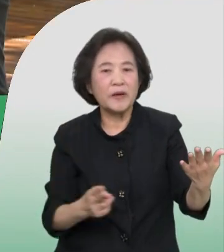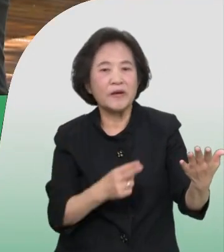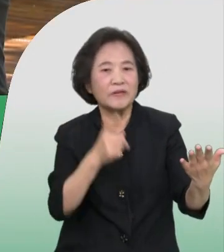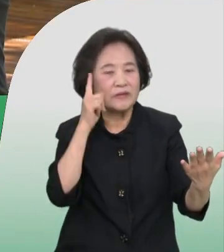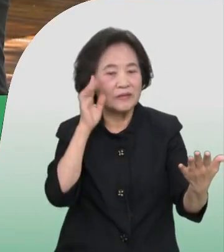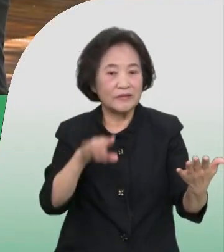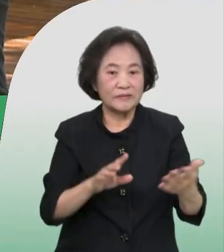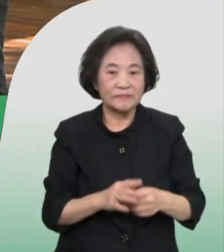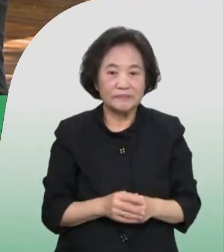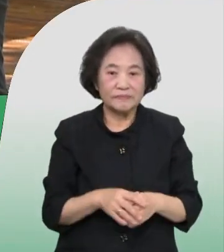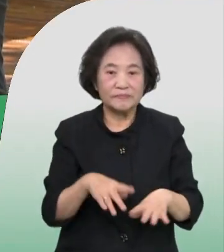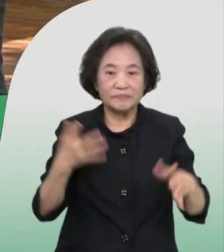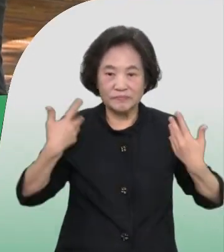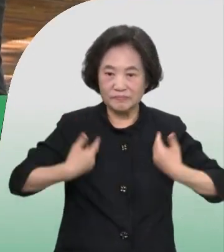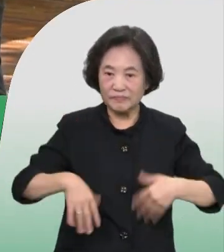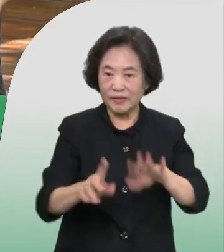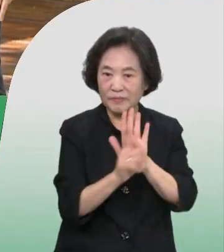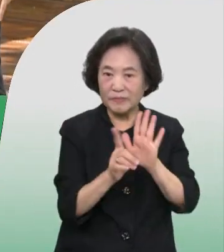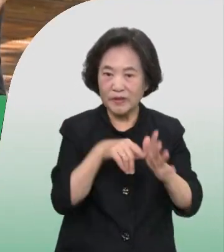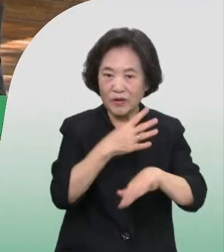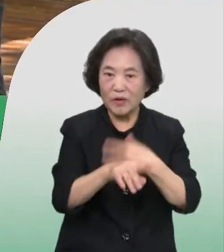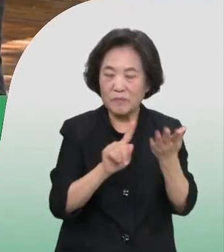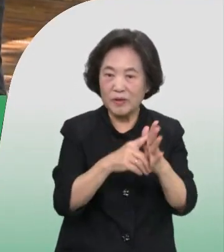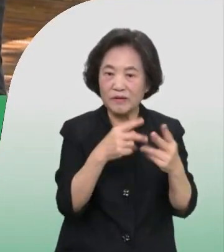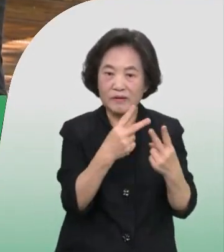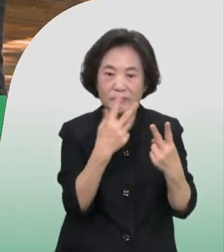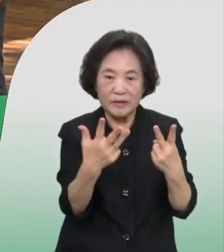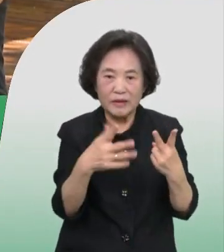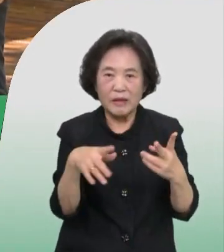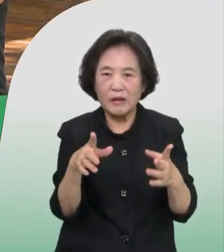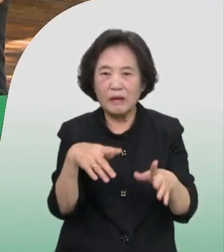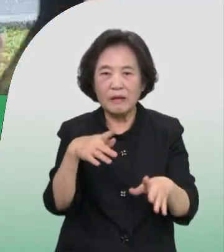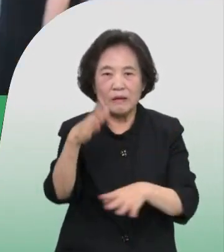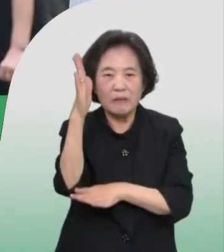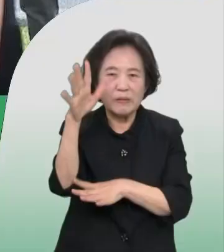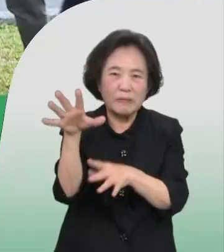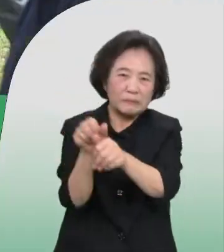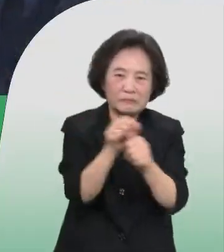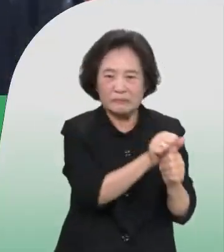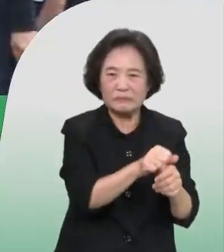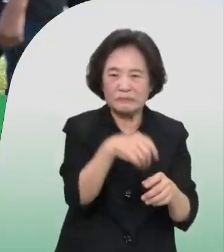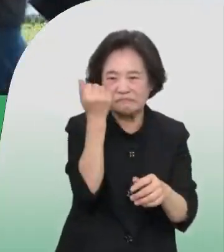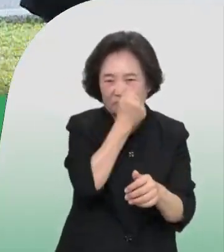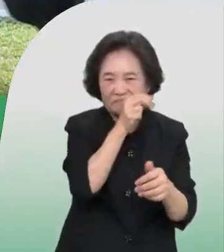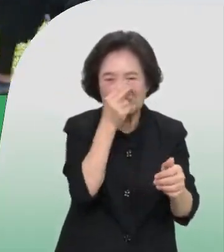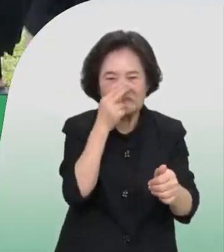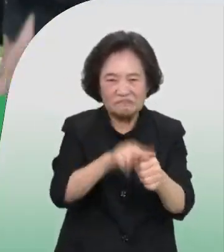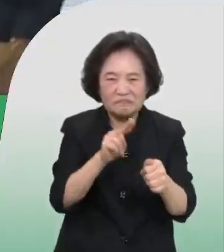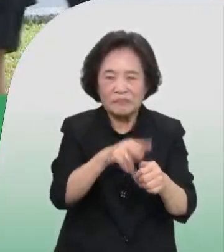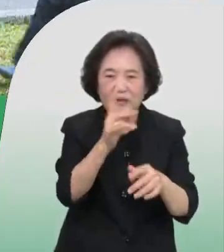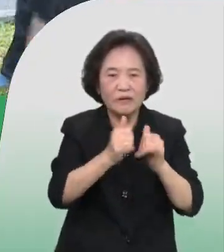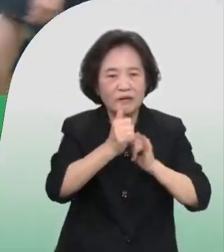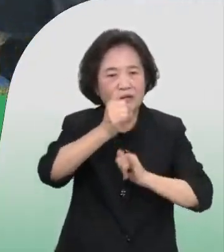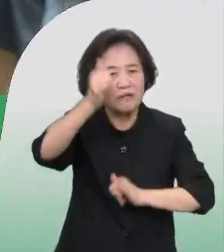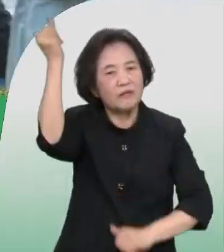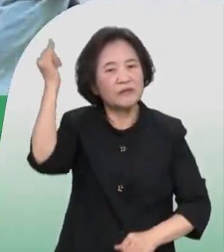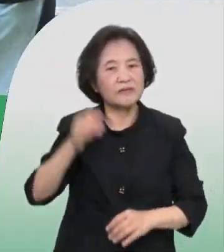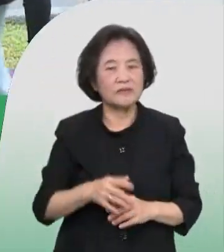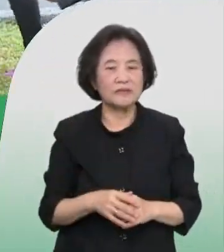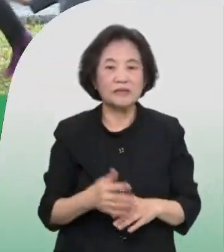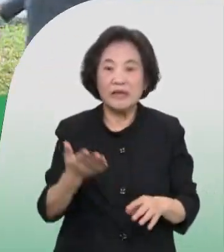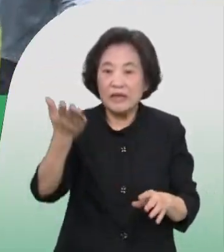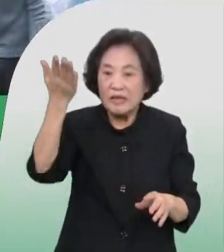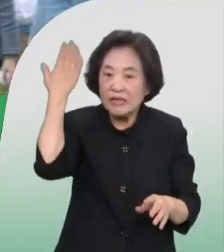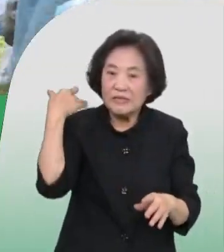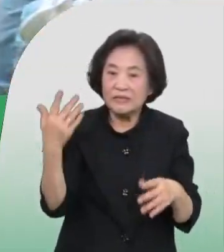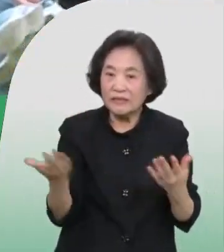高建家做定木衫，用上衣来讲二二八受难者的故。 台湾重要的过去的不只是历史，而